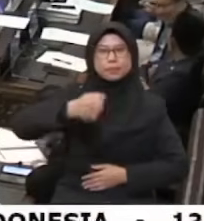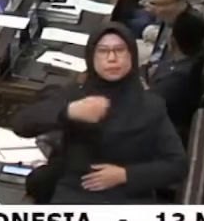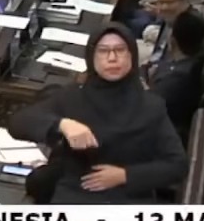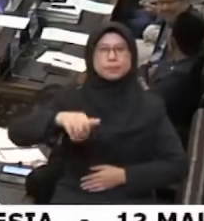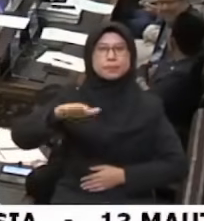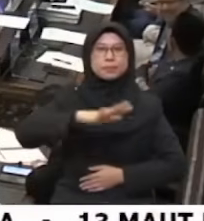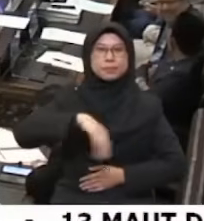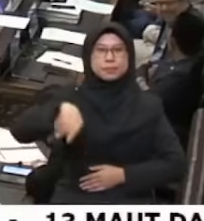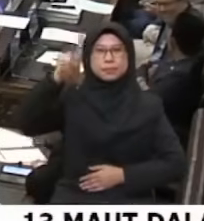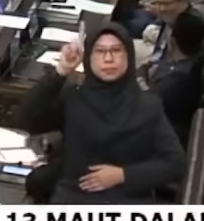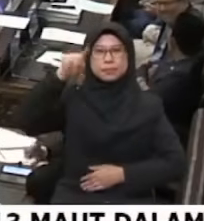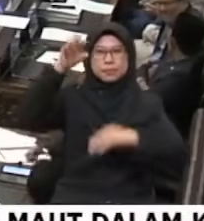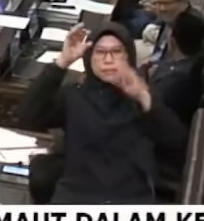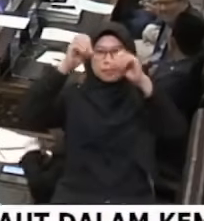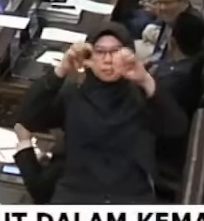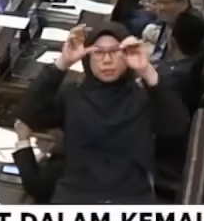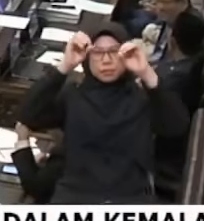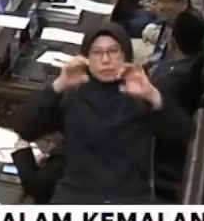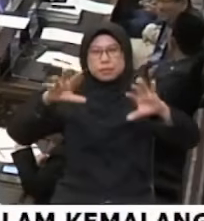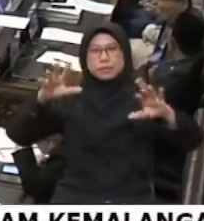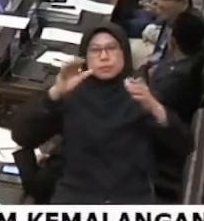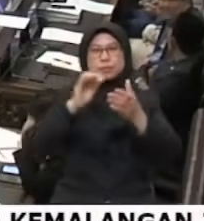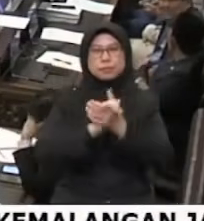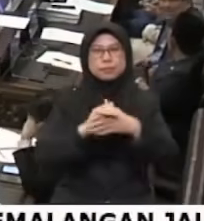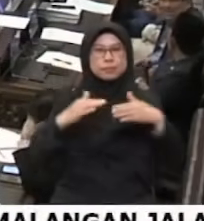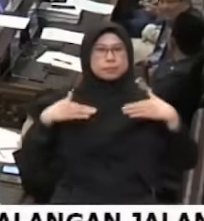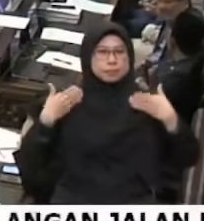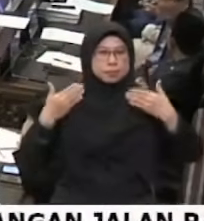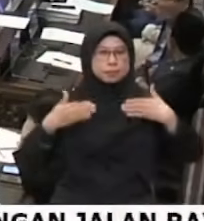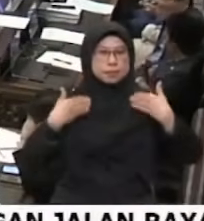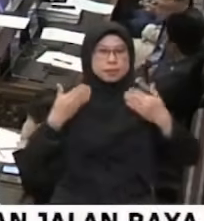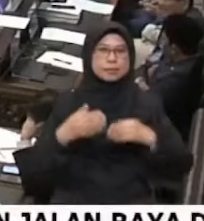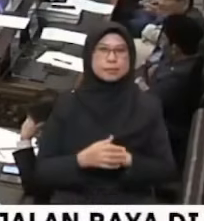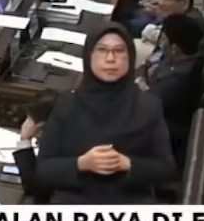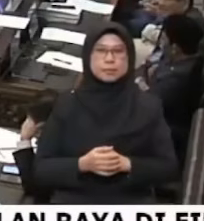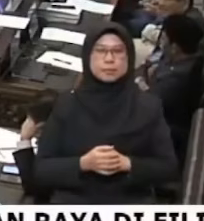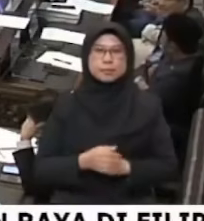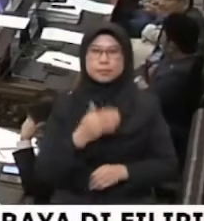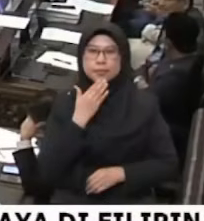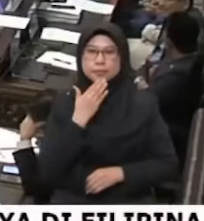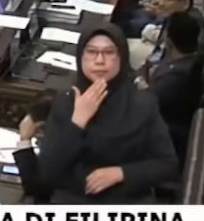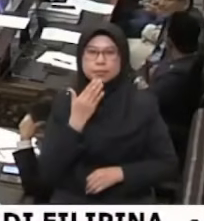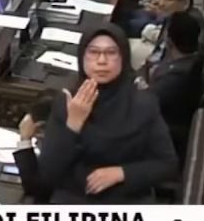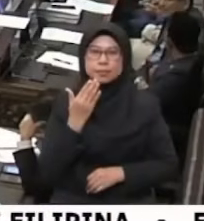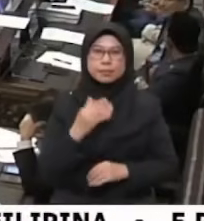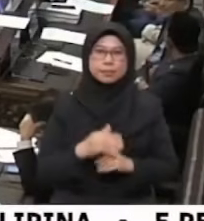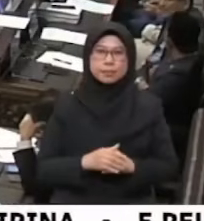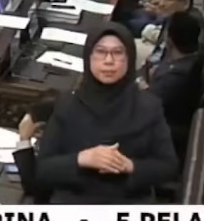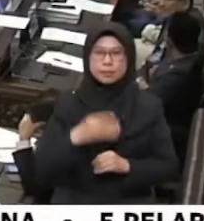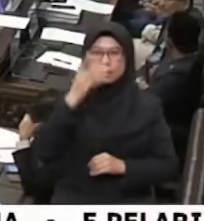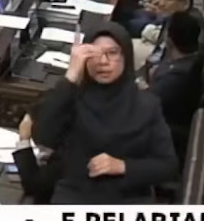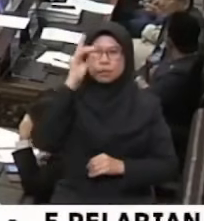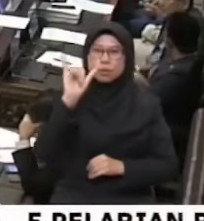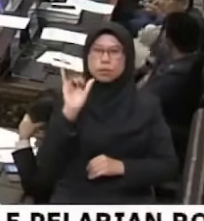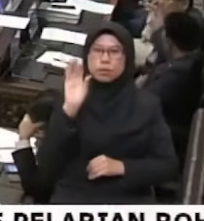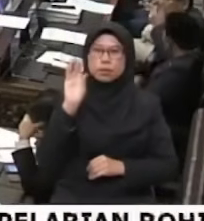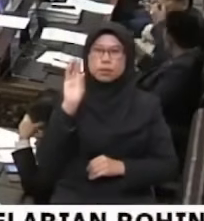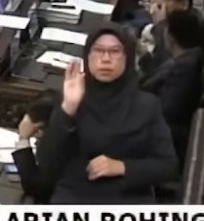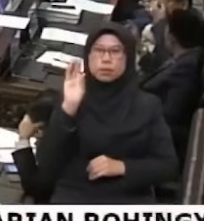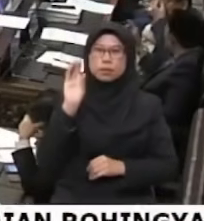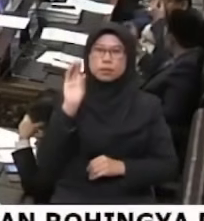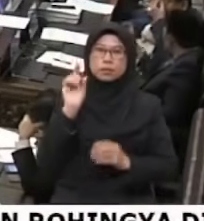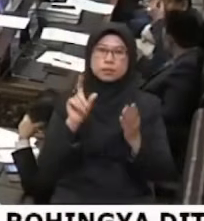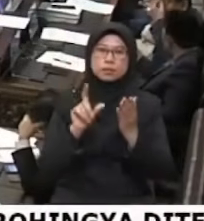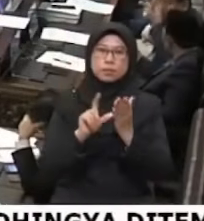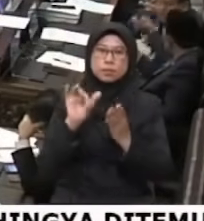wabarakatuh dan salam sejahtera Terima kasih Datuk Seri yang timbalan yang di-pertua